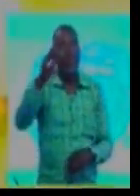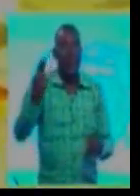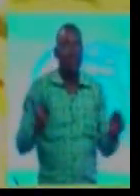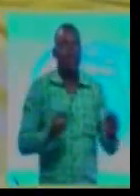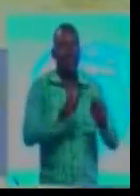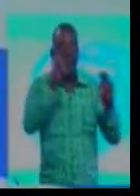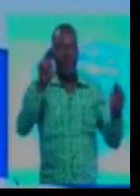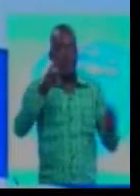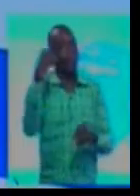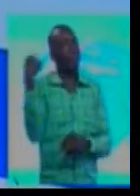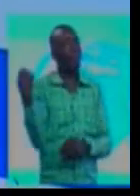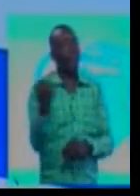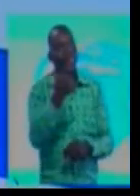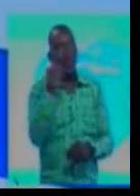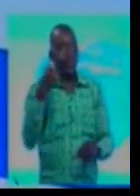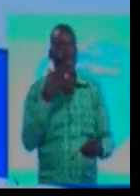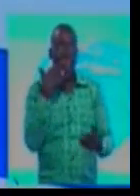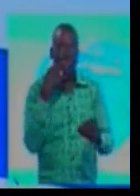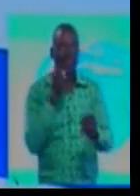occupé.